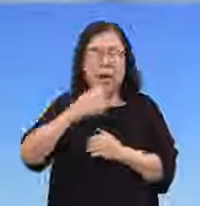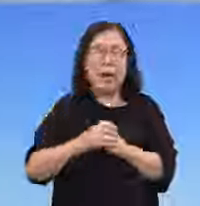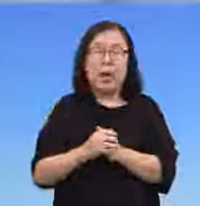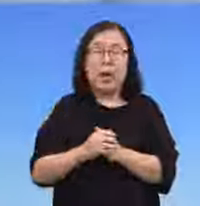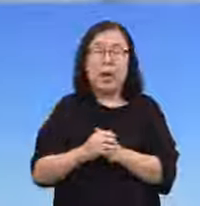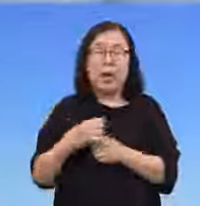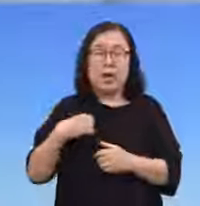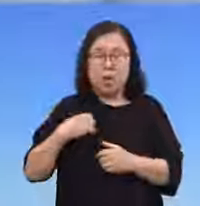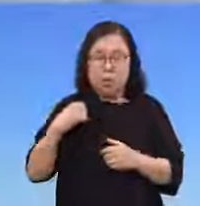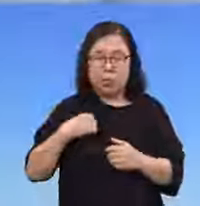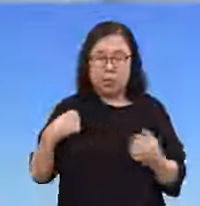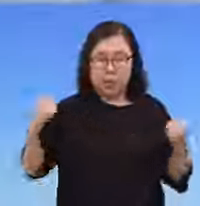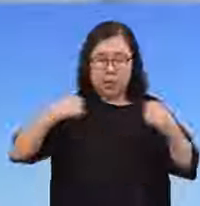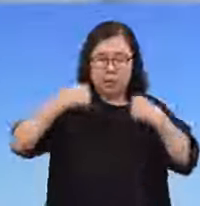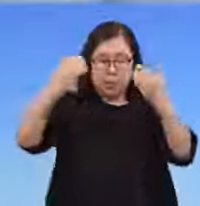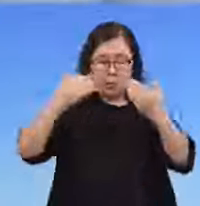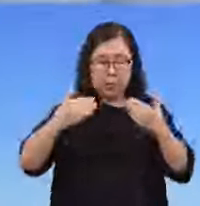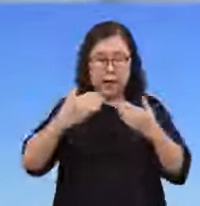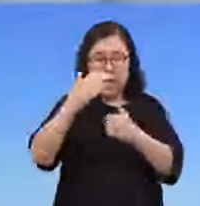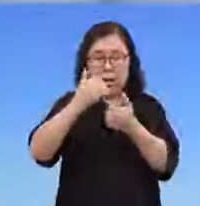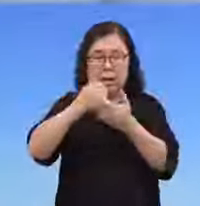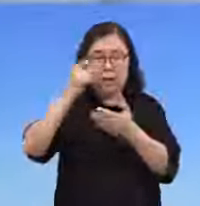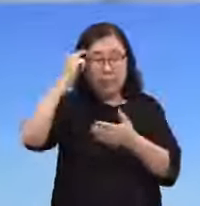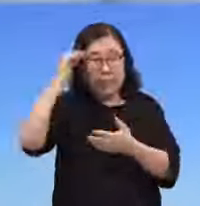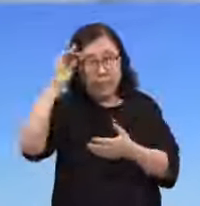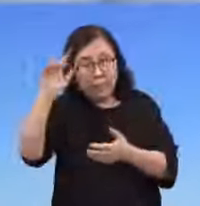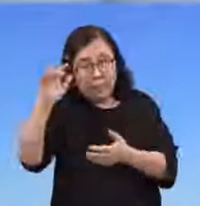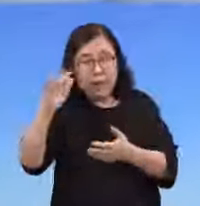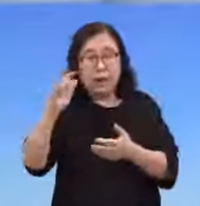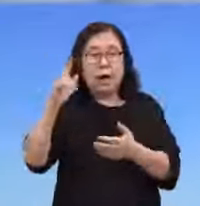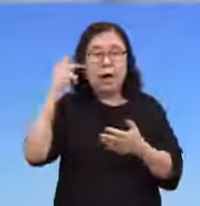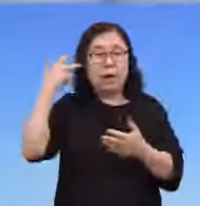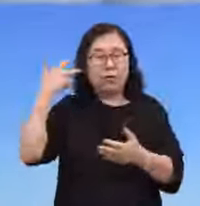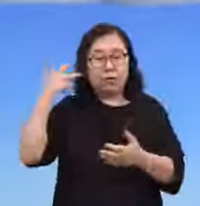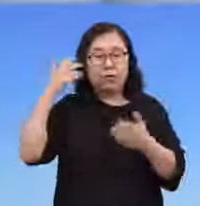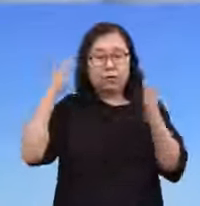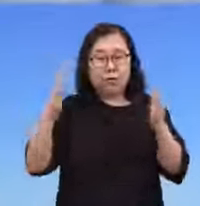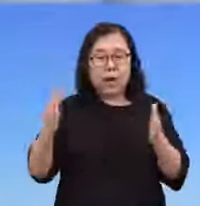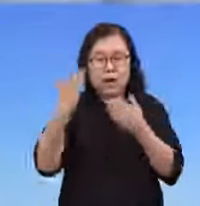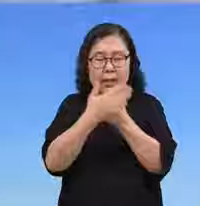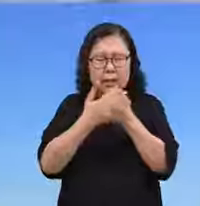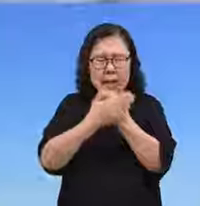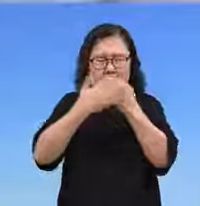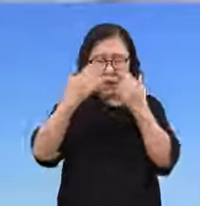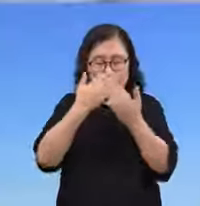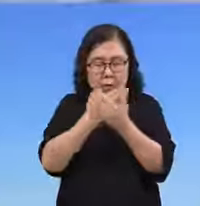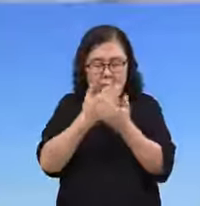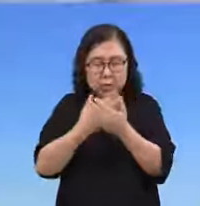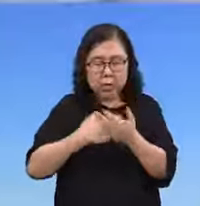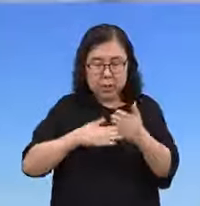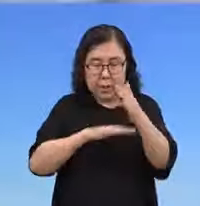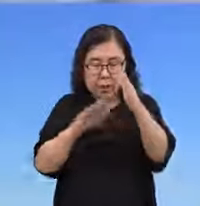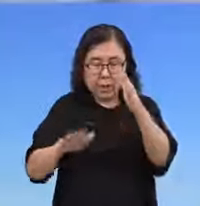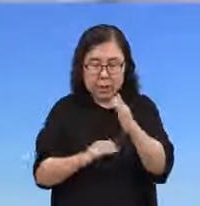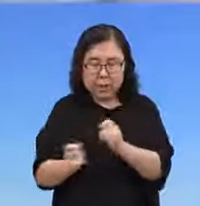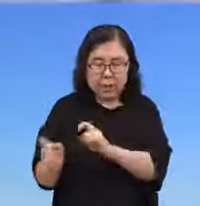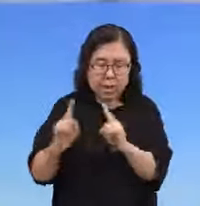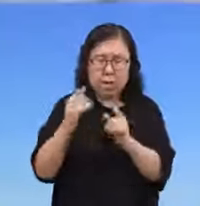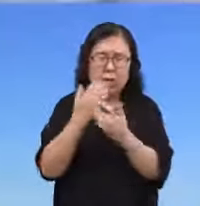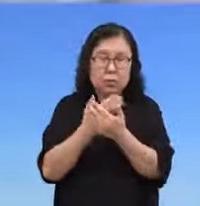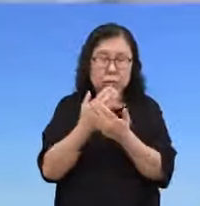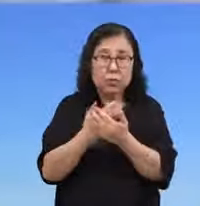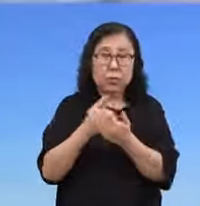입혀주실 그 하나님을 사모하면서 이번 한 주간 은혜 주시기를 원합니다. 우리 가정을